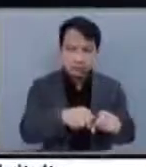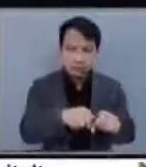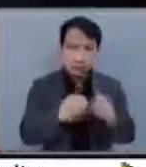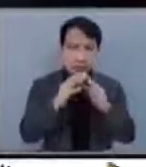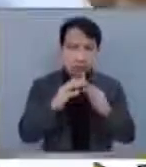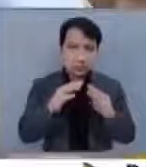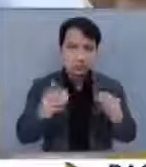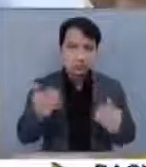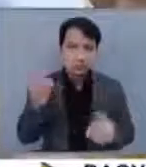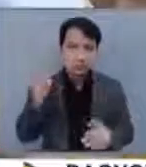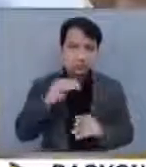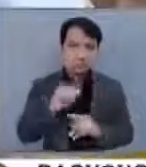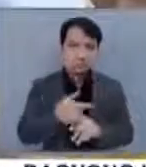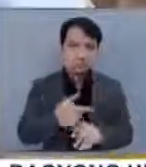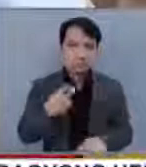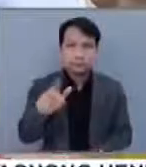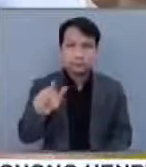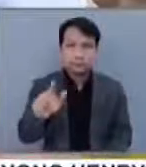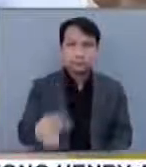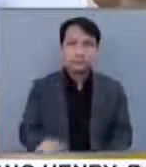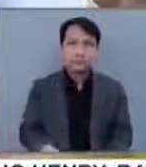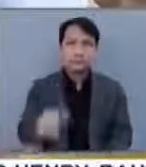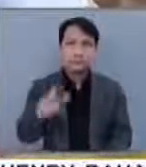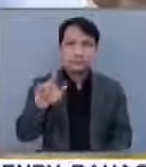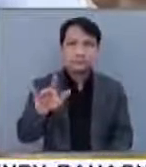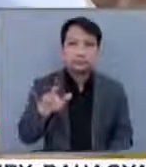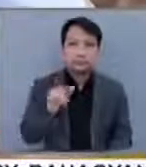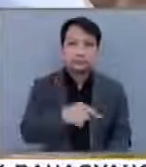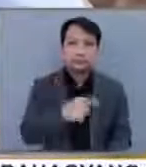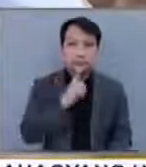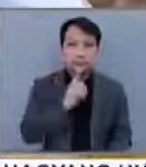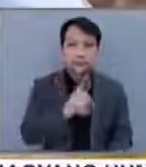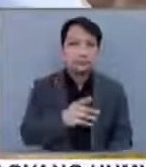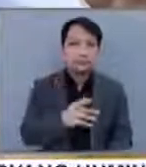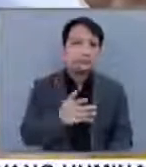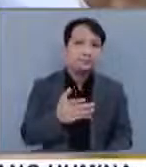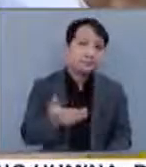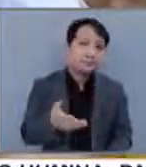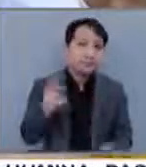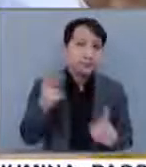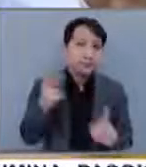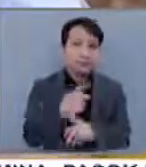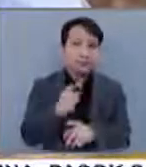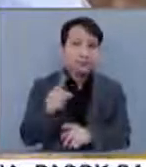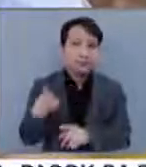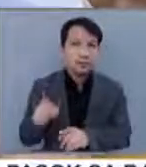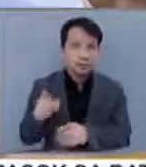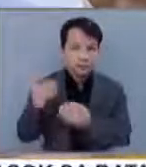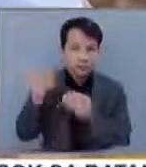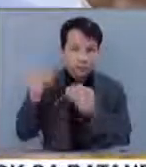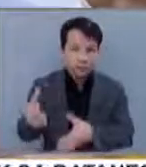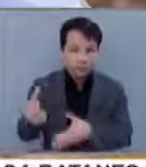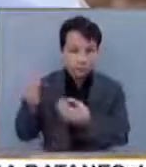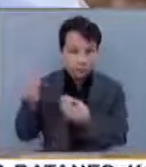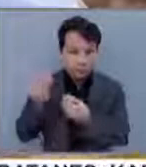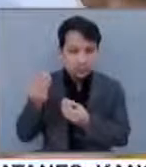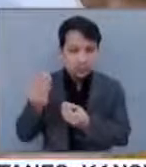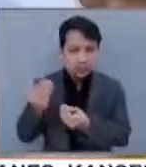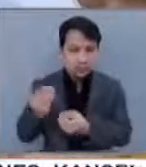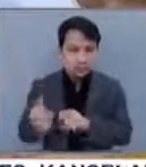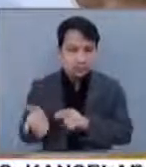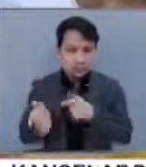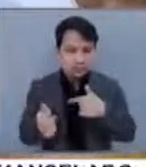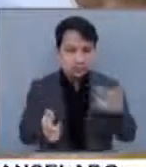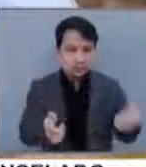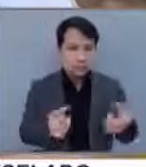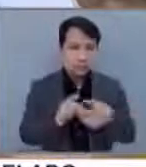August 25. Nagsumbong bali yung victim sa teacher. At the same time, yung teacher coordinated with the